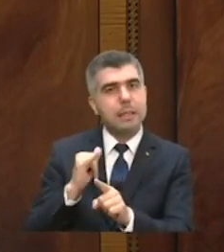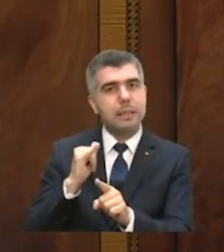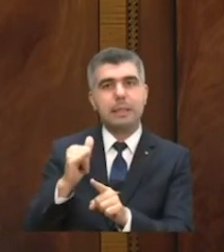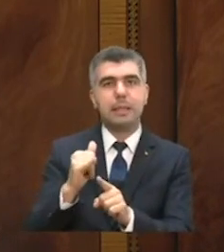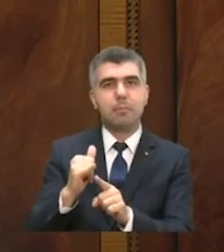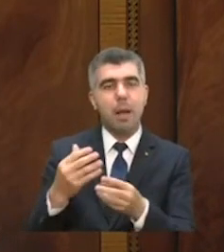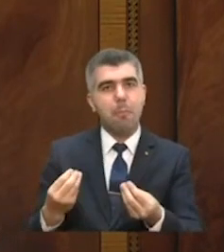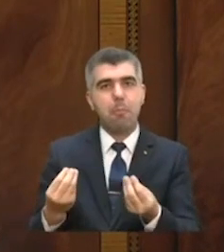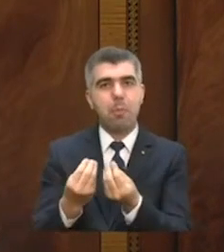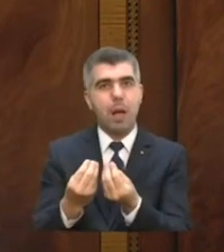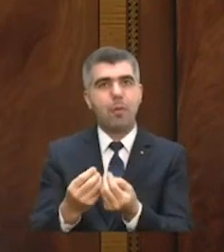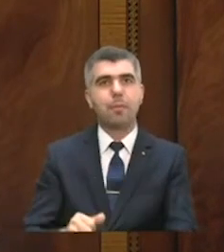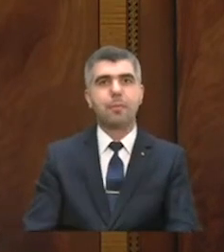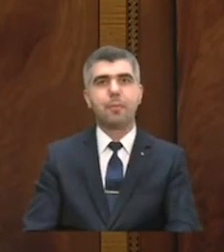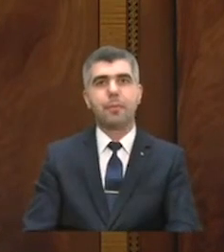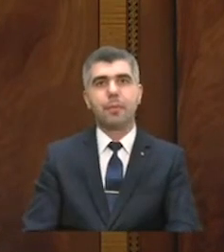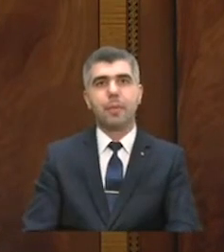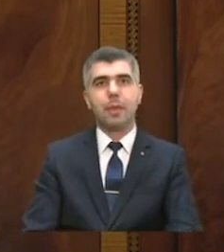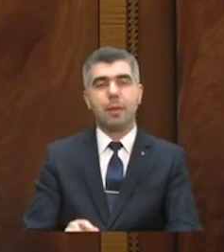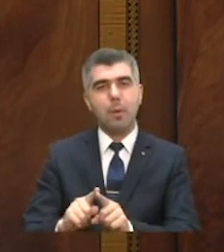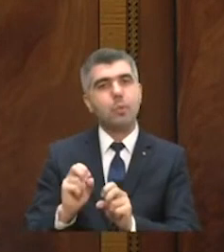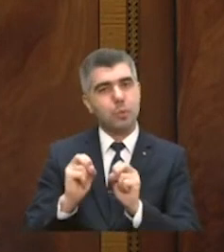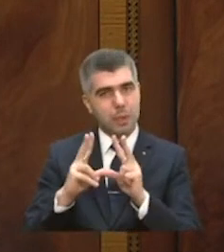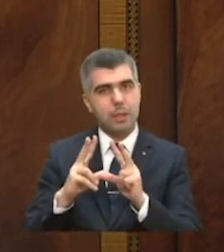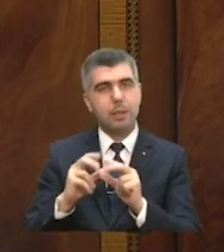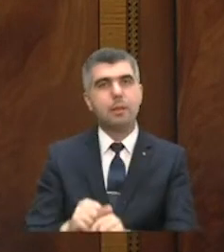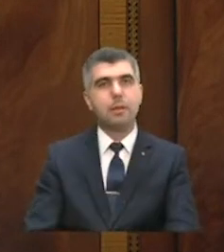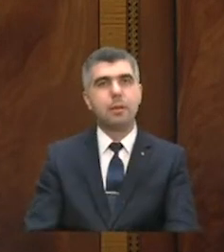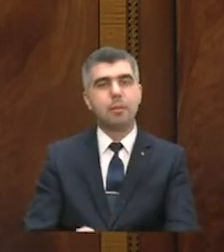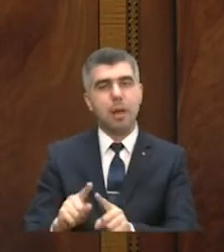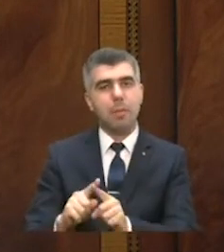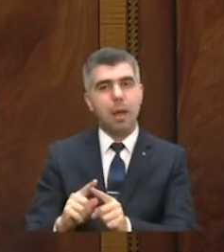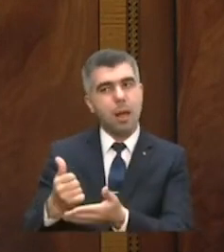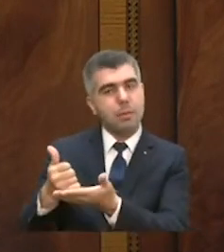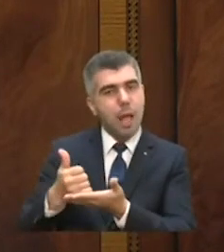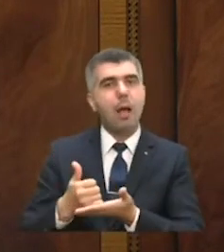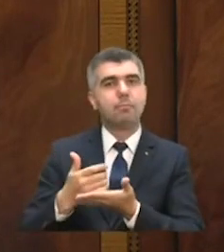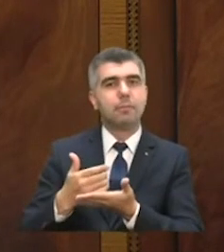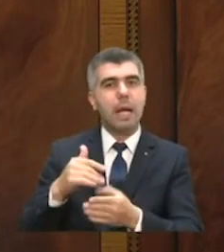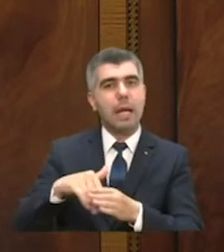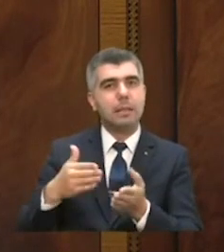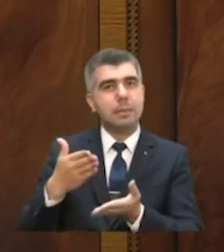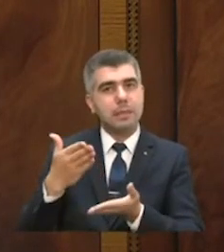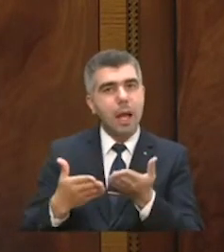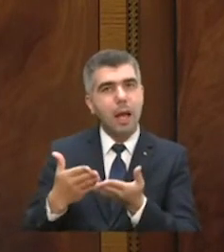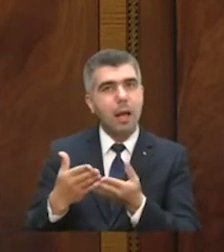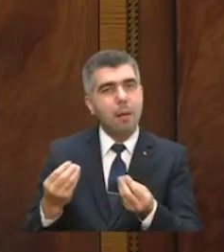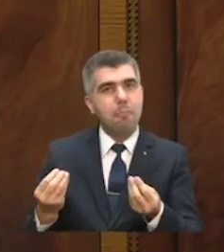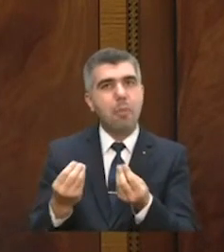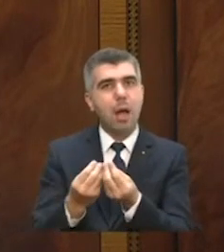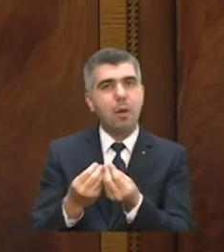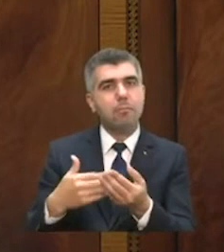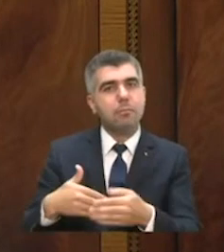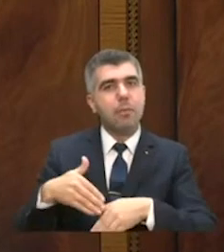وطيبه، وحنا نحتاج الى دعمك، ونحتاج الى دعم الفريق ديالك باش نزيدوا الامام.